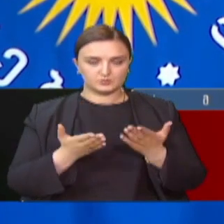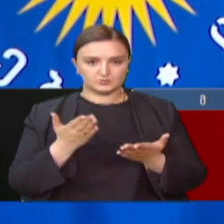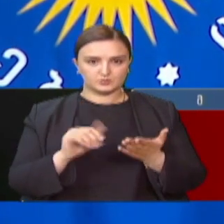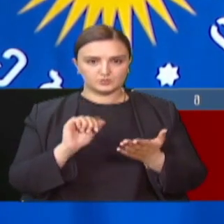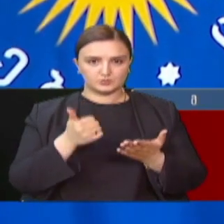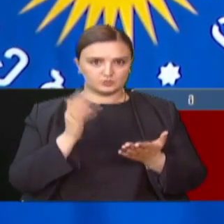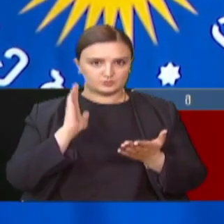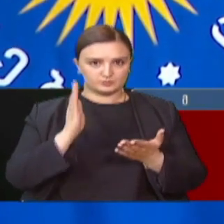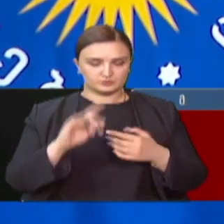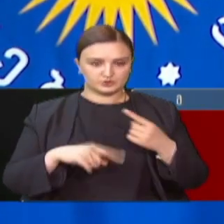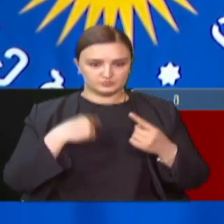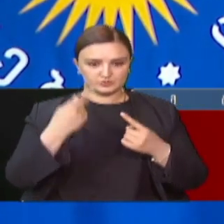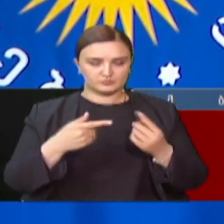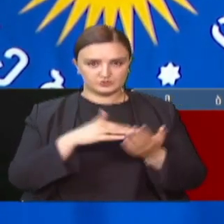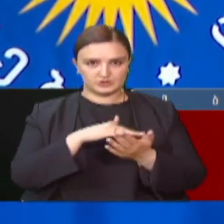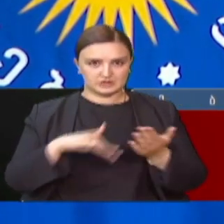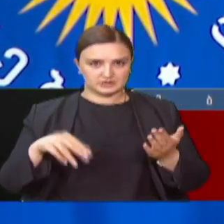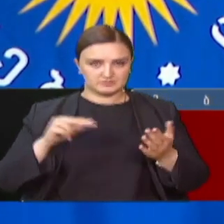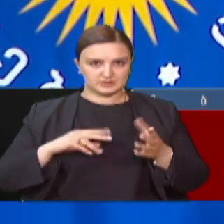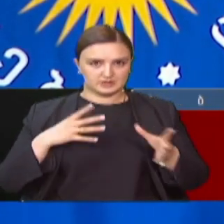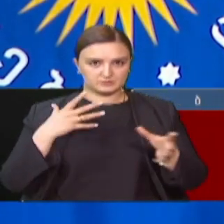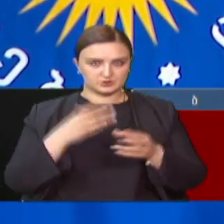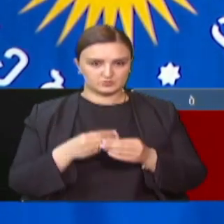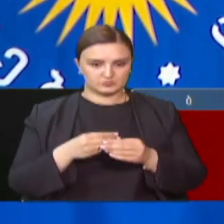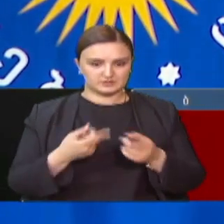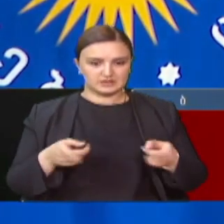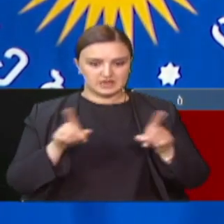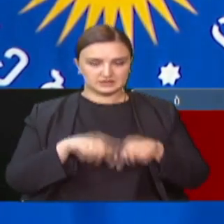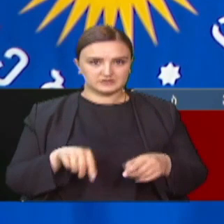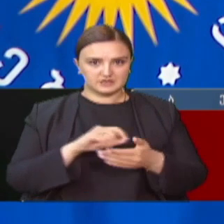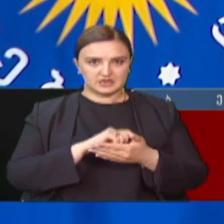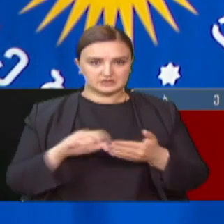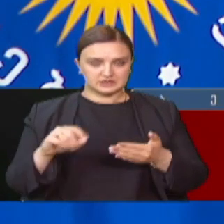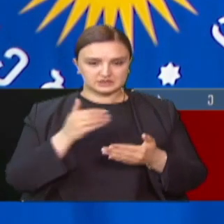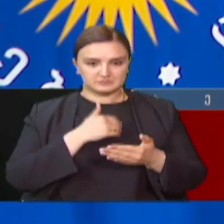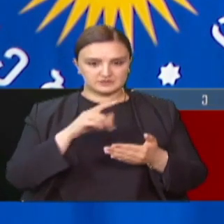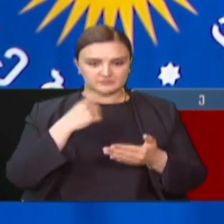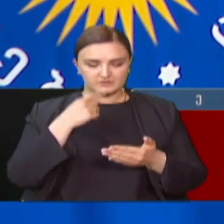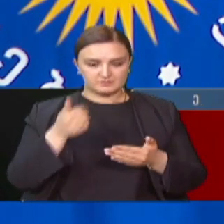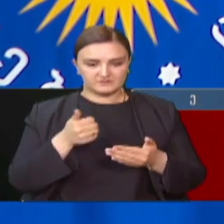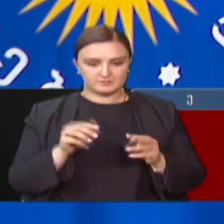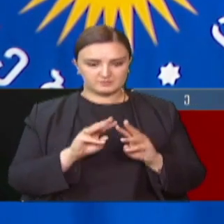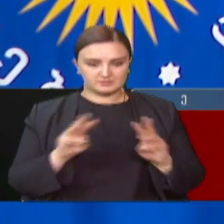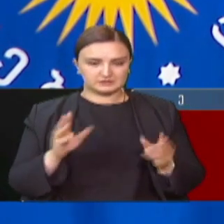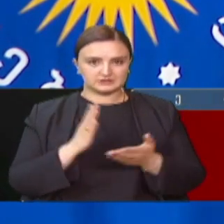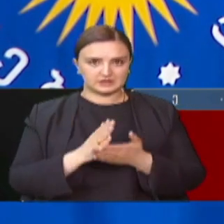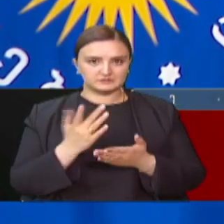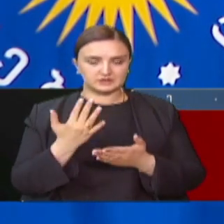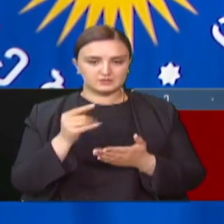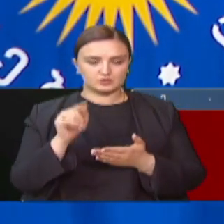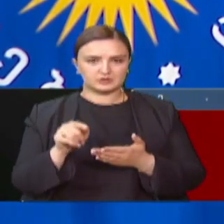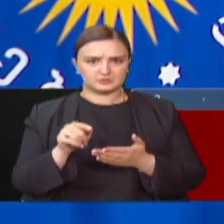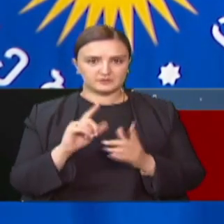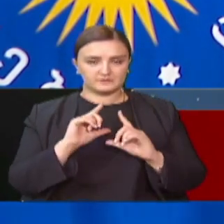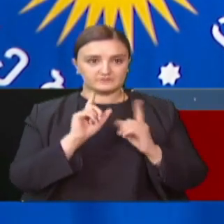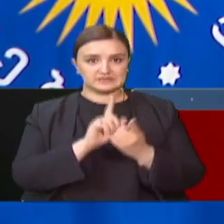როგორ ვაპირებთ შემდგომში გაგზელებას თანამშრომლობის. ასევე ხაზი მინდა გაუსვა იმას, რომ პრემიერ-მინისტრსაც აქვს რამდენიმე